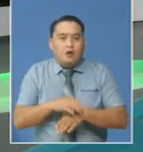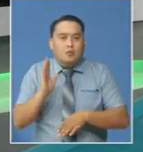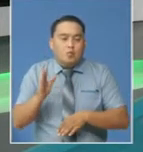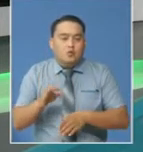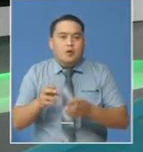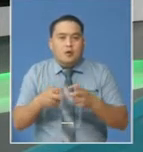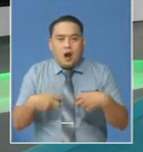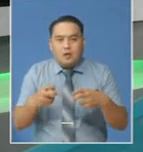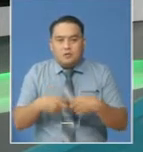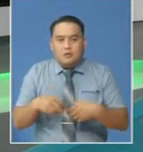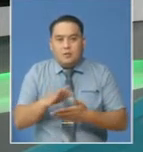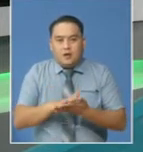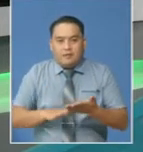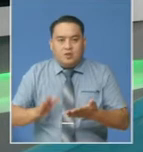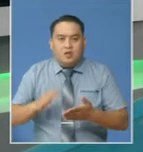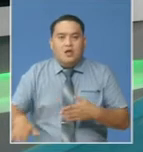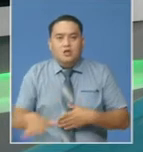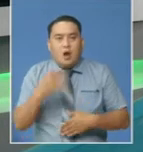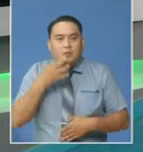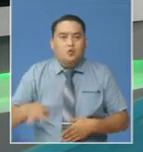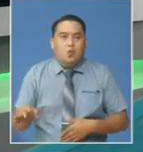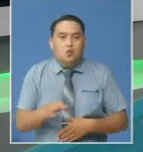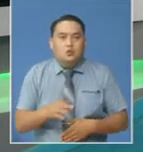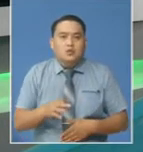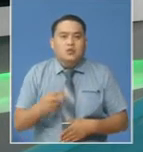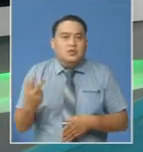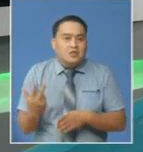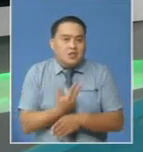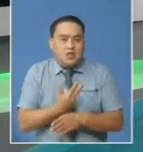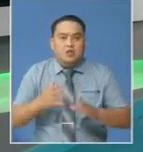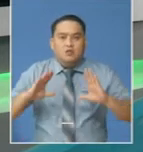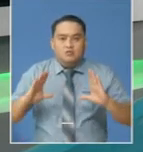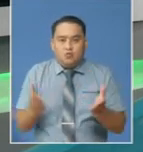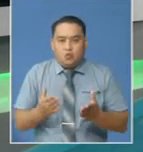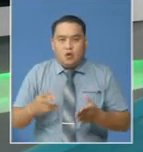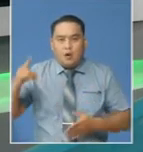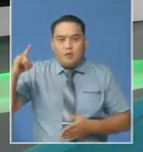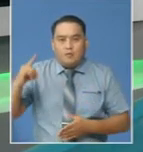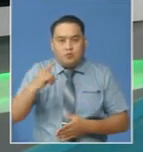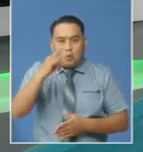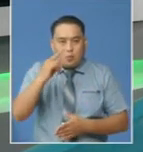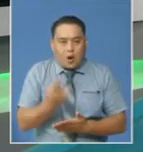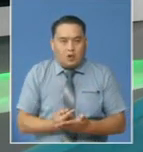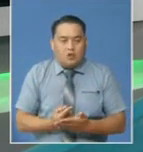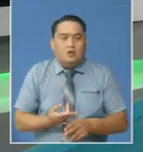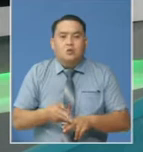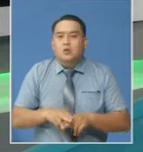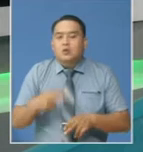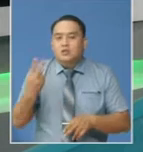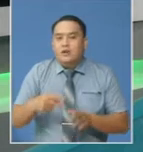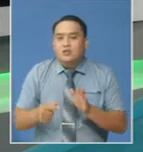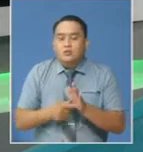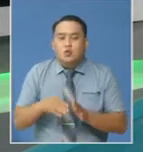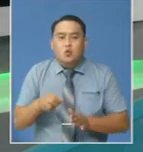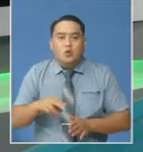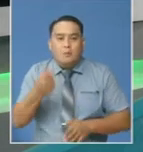проводиться расследование. На территории Алматинской области это уже третий случай падения воздушного судна. Напомним, 27